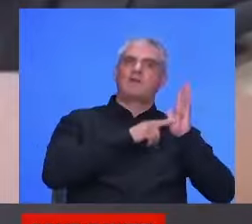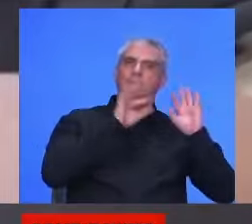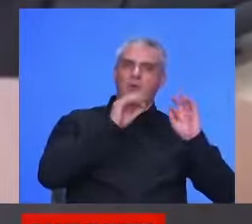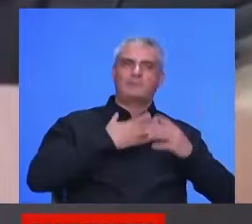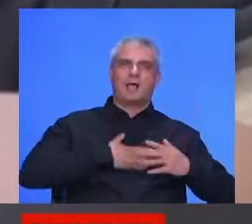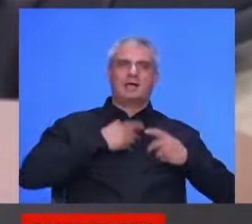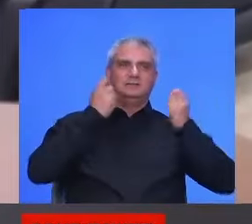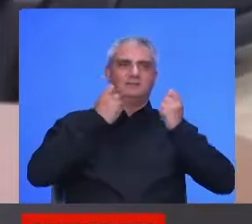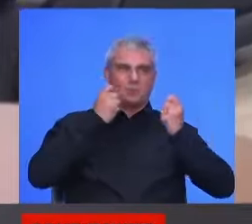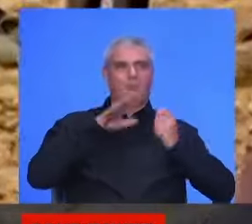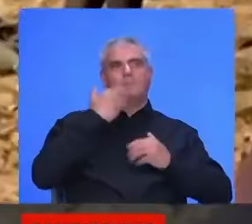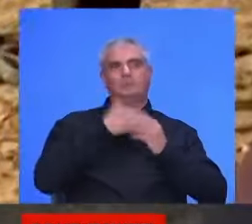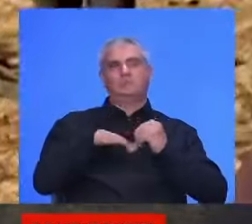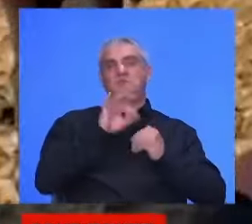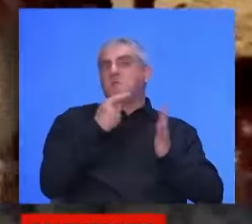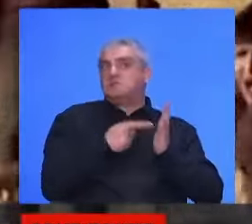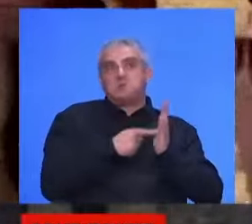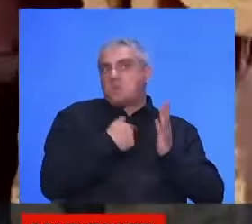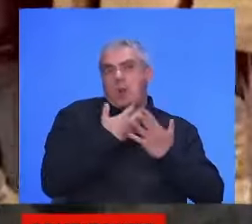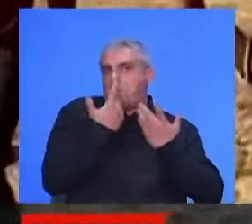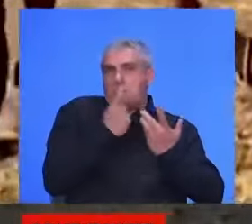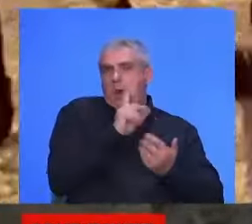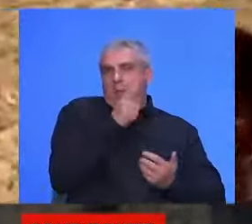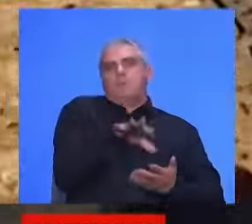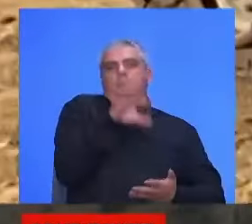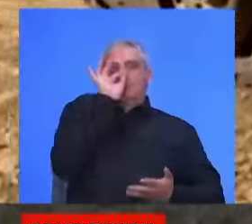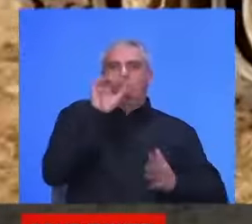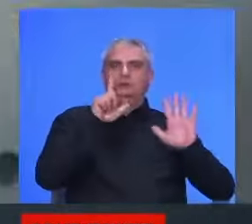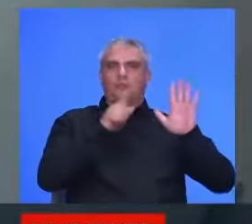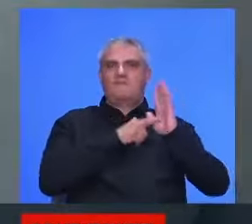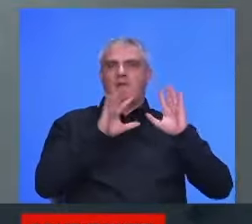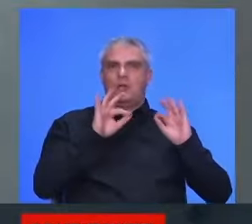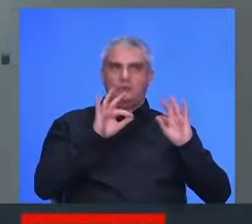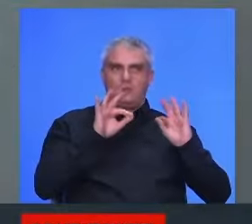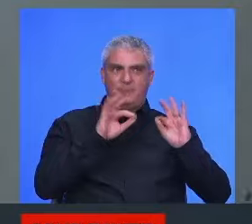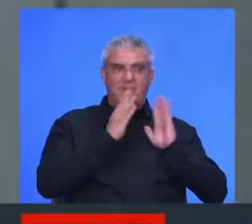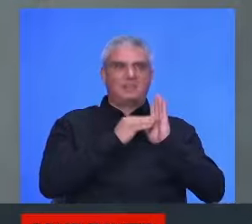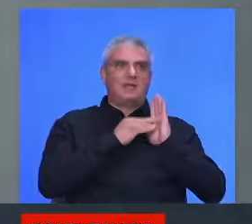תורה. בסופו של דבר, מסיבה שאינה ברורה, נבחר ה-7 באוקטובר,